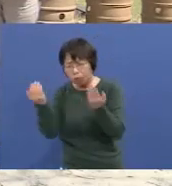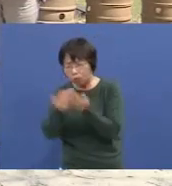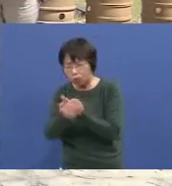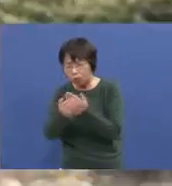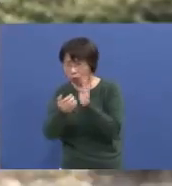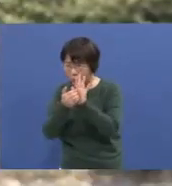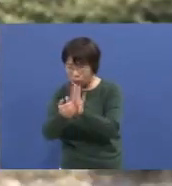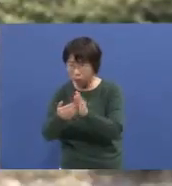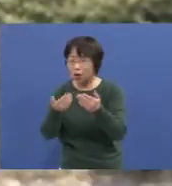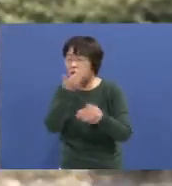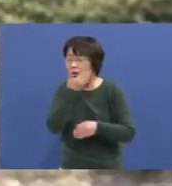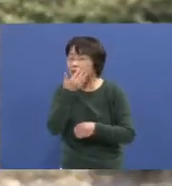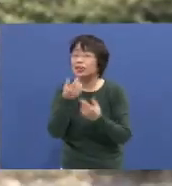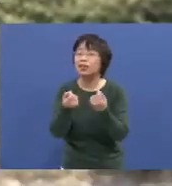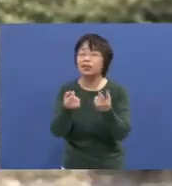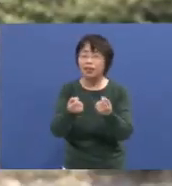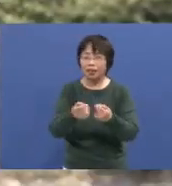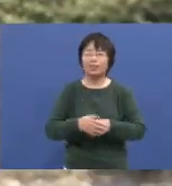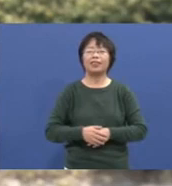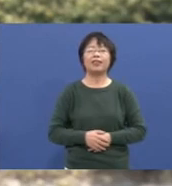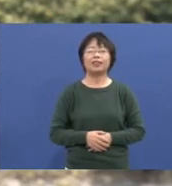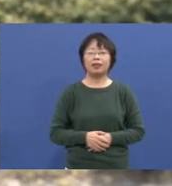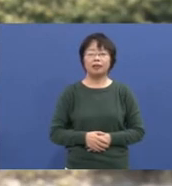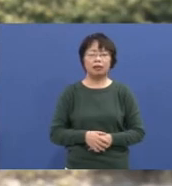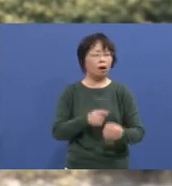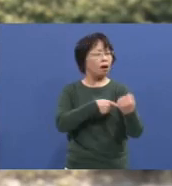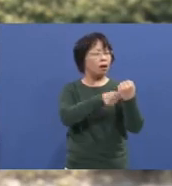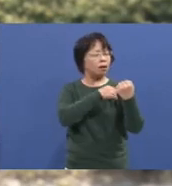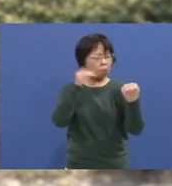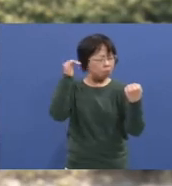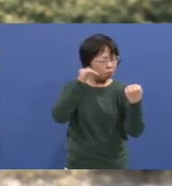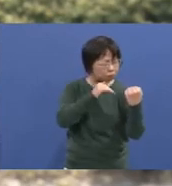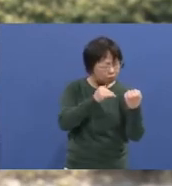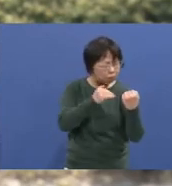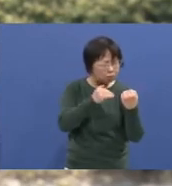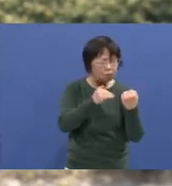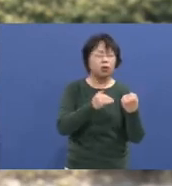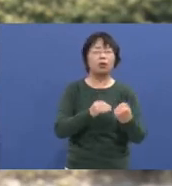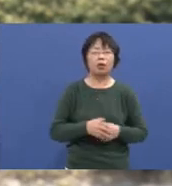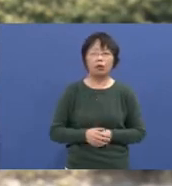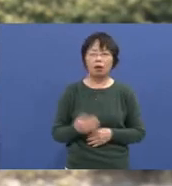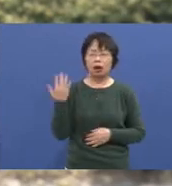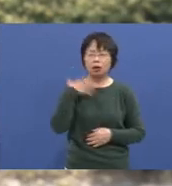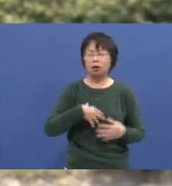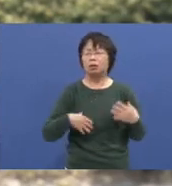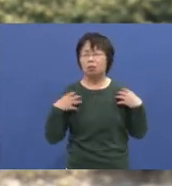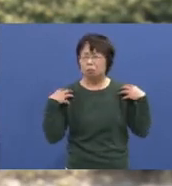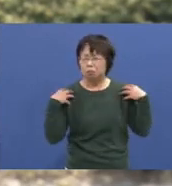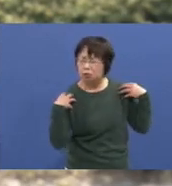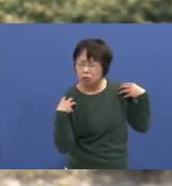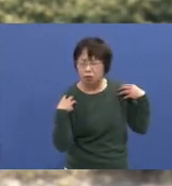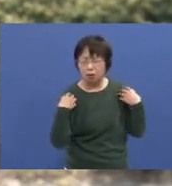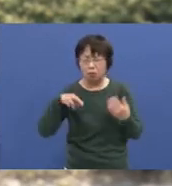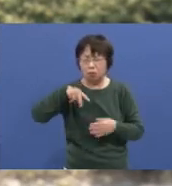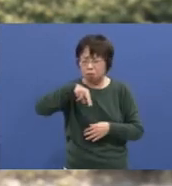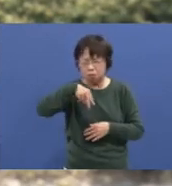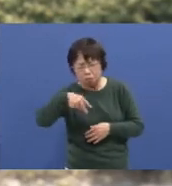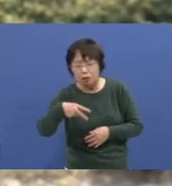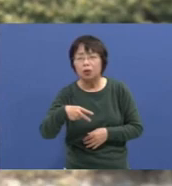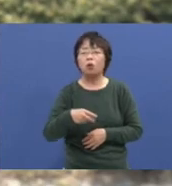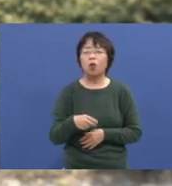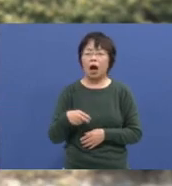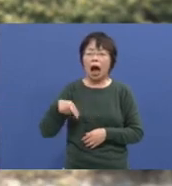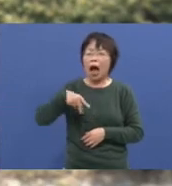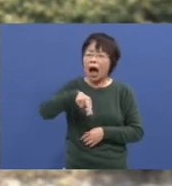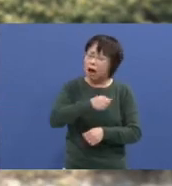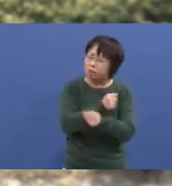よね。 そうなんです。筋力の低下をそのままにしておくと姿勢が悪くなったり、つまずきやすくなったりして歩